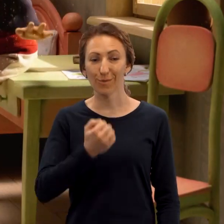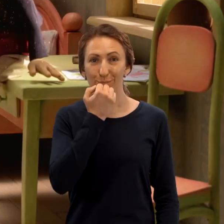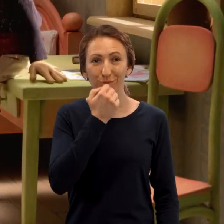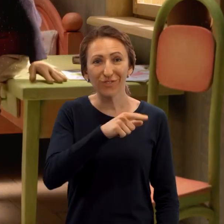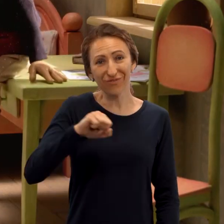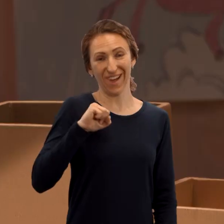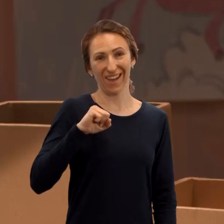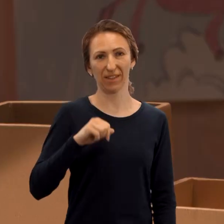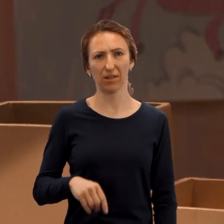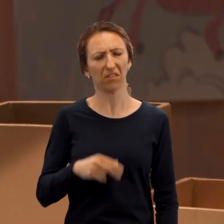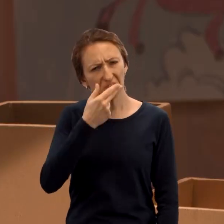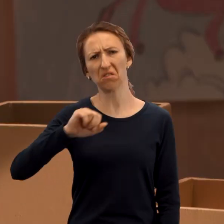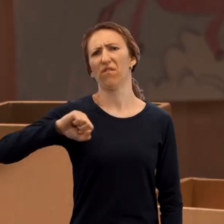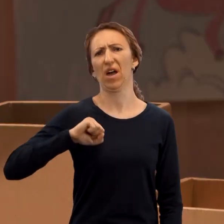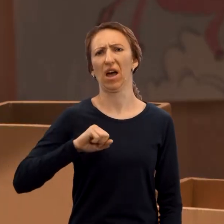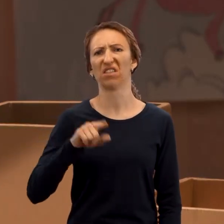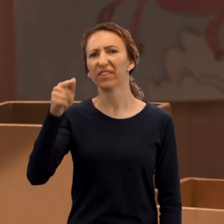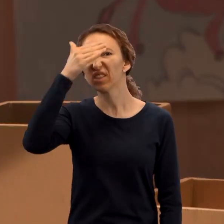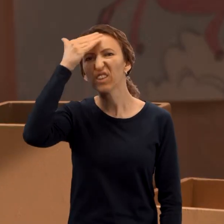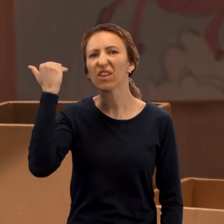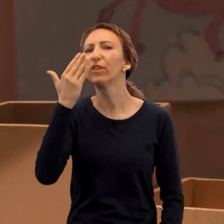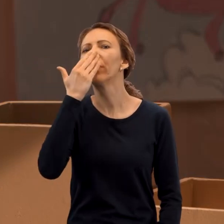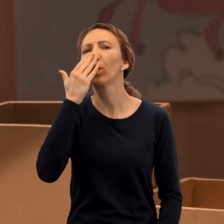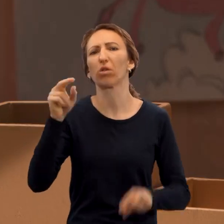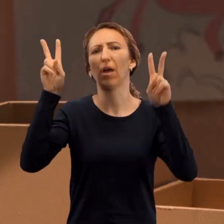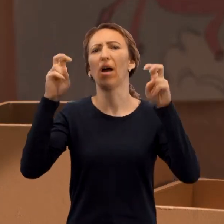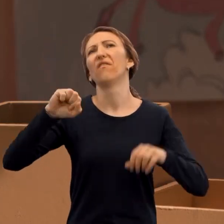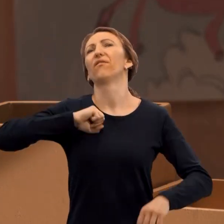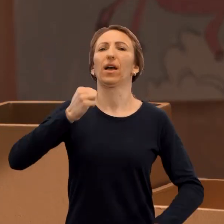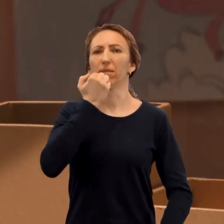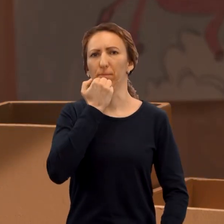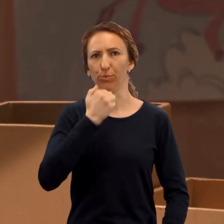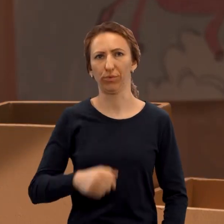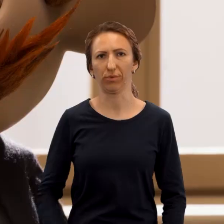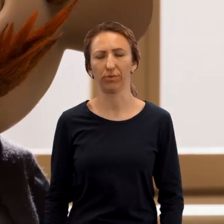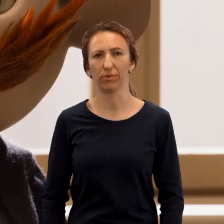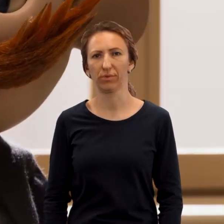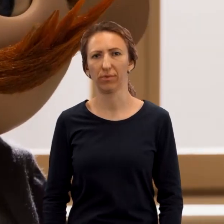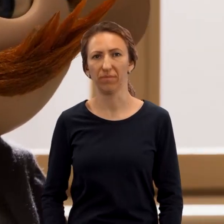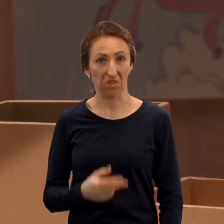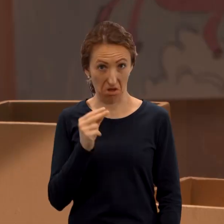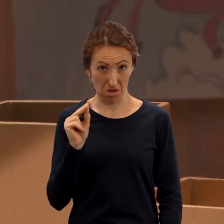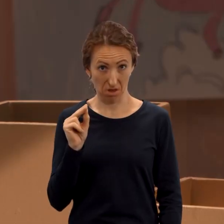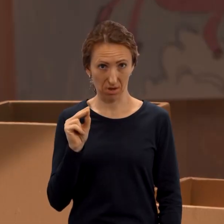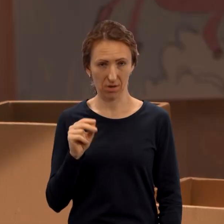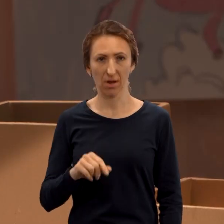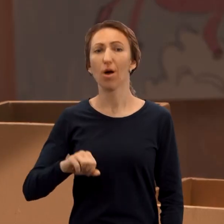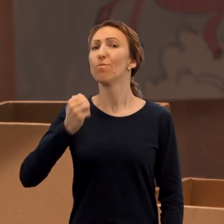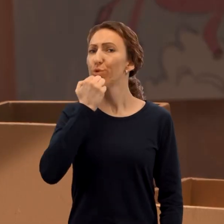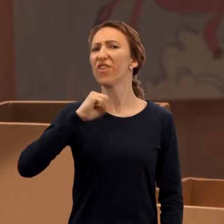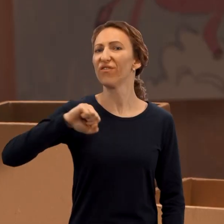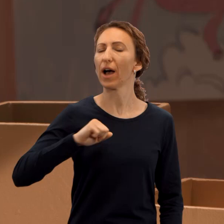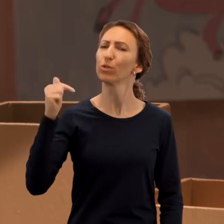Fajne pantofelki. Wcale nie fajne. Nie wiesz, jakie to są fajne buty. Nie? Fajne